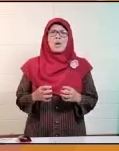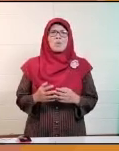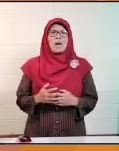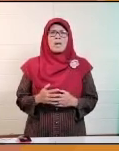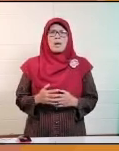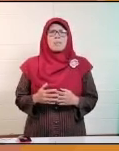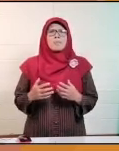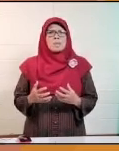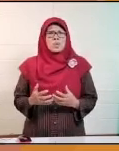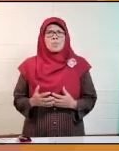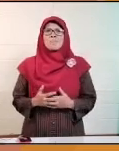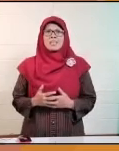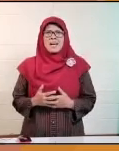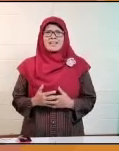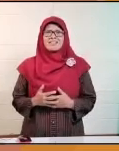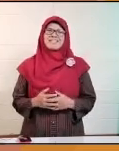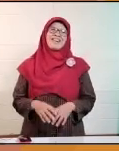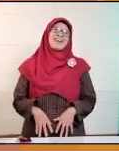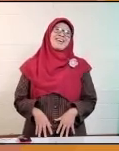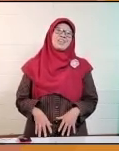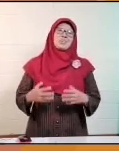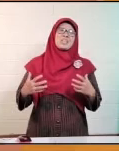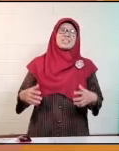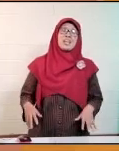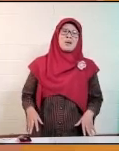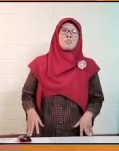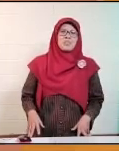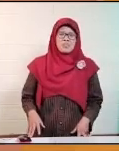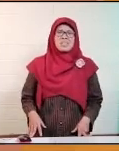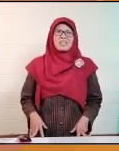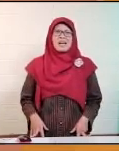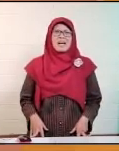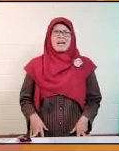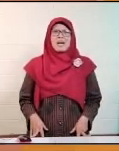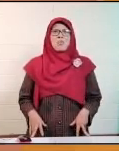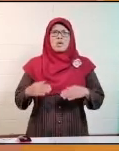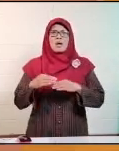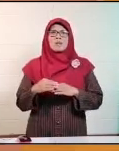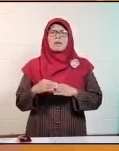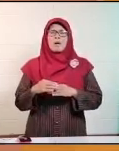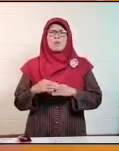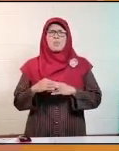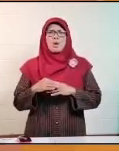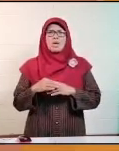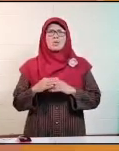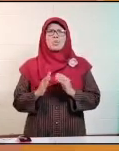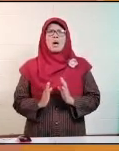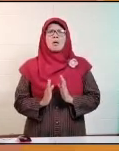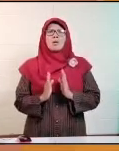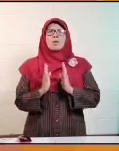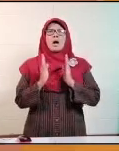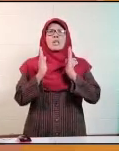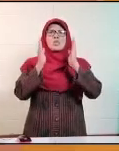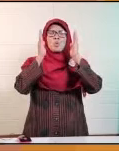payudaranya sudah mulai membentuk membesar Nah itu ciri-ciri fisiknya kemudian ada yang pertumbuhannya